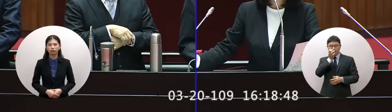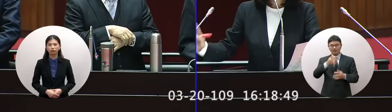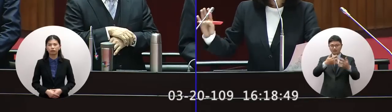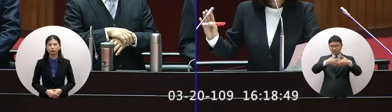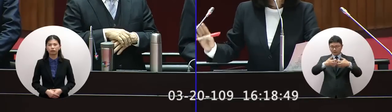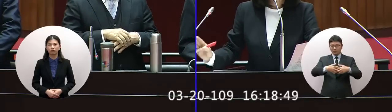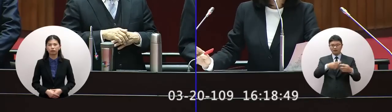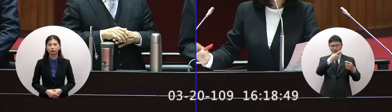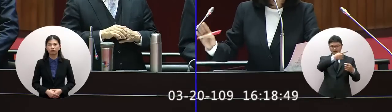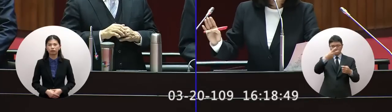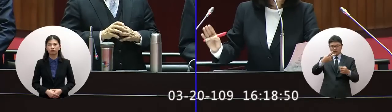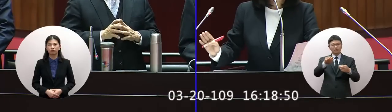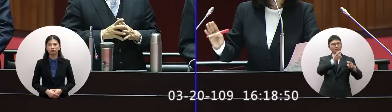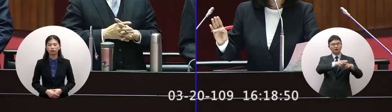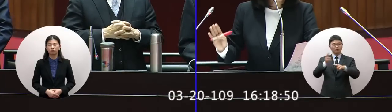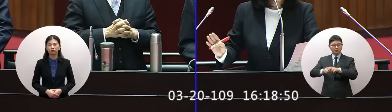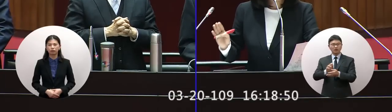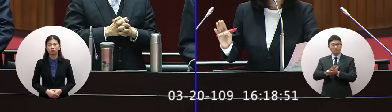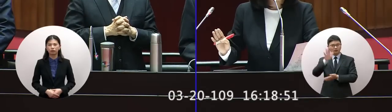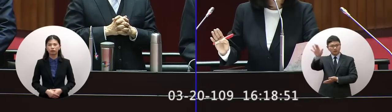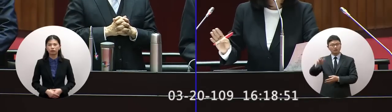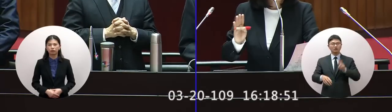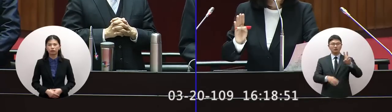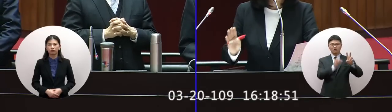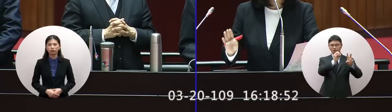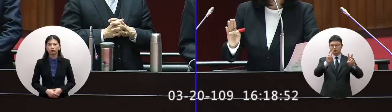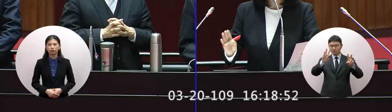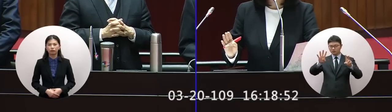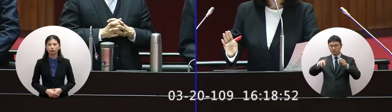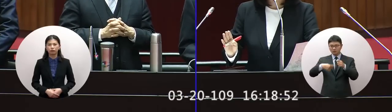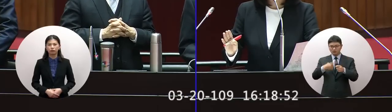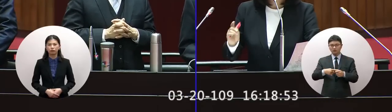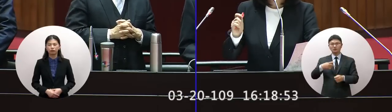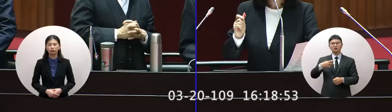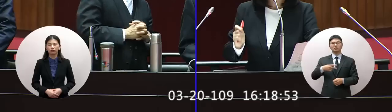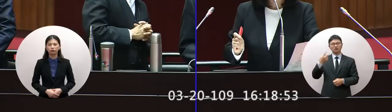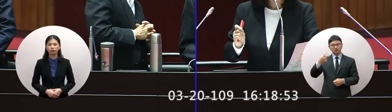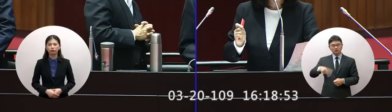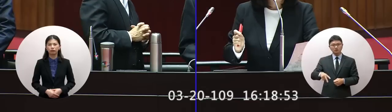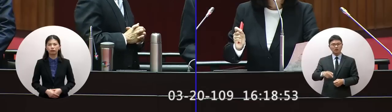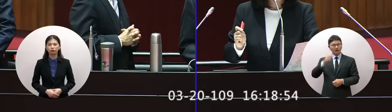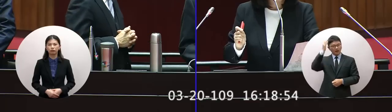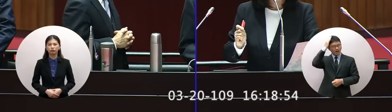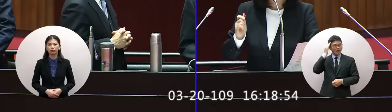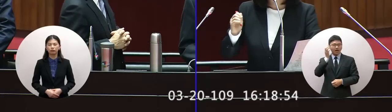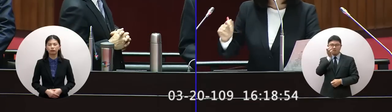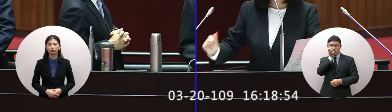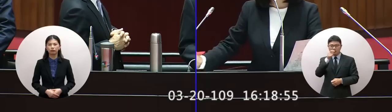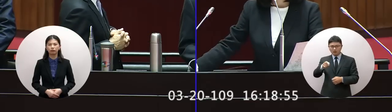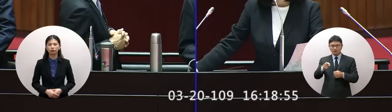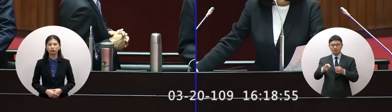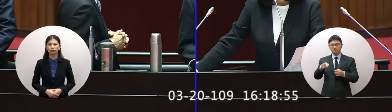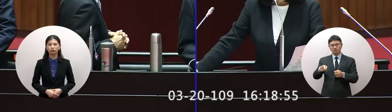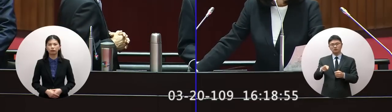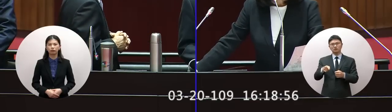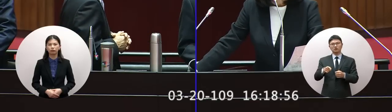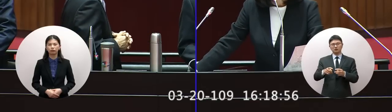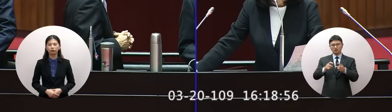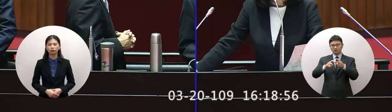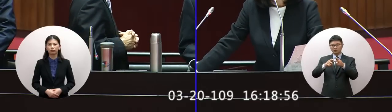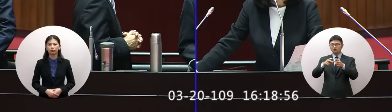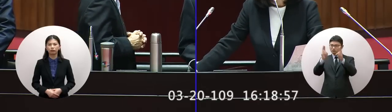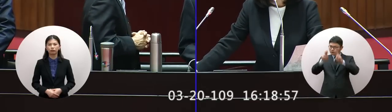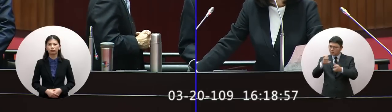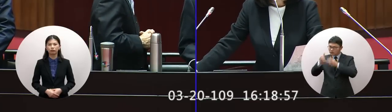之后，一直到2024年都不会再有燃煤机组除役。至